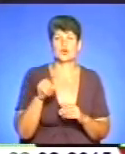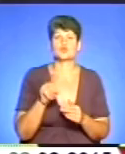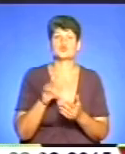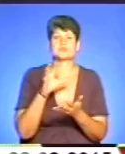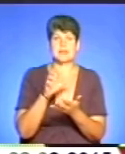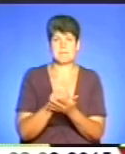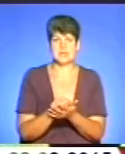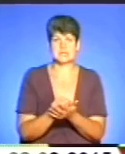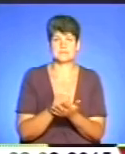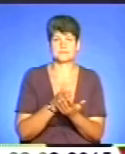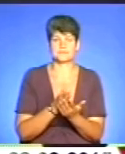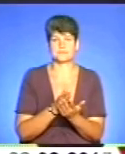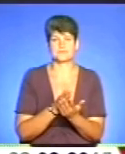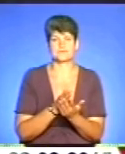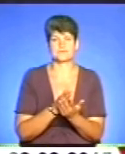займатися.